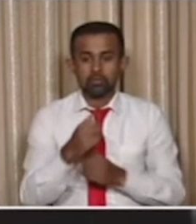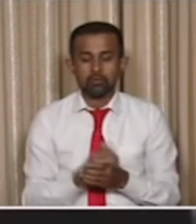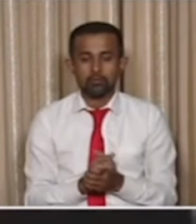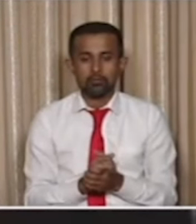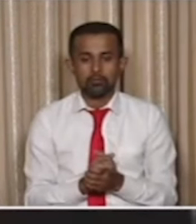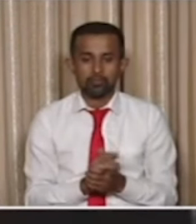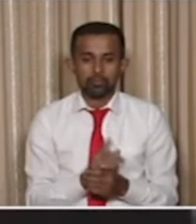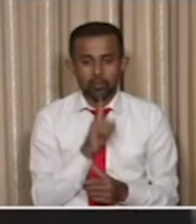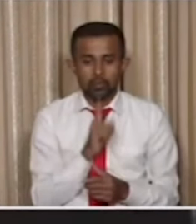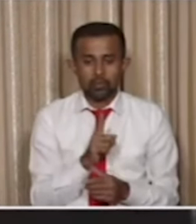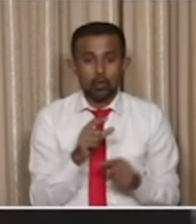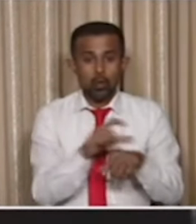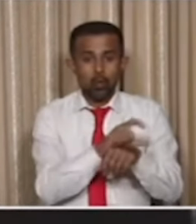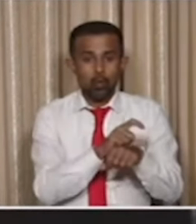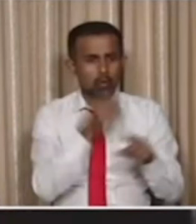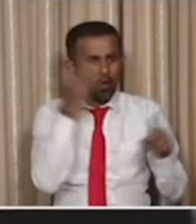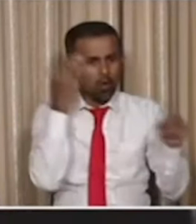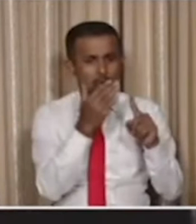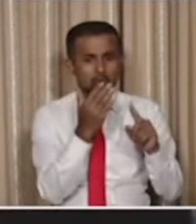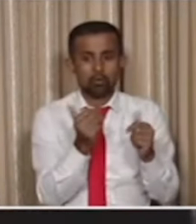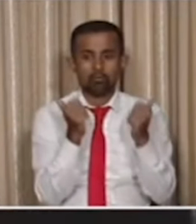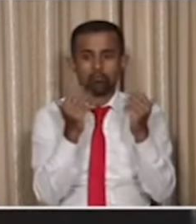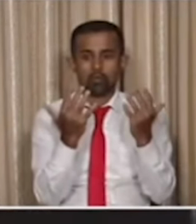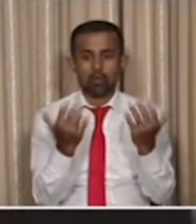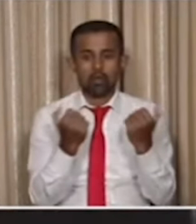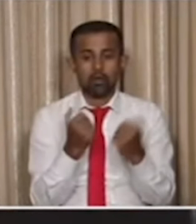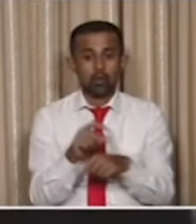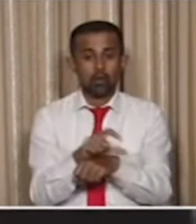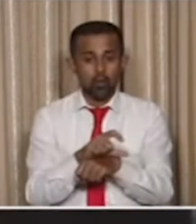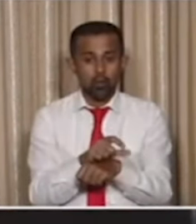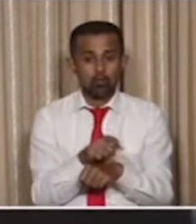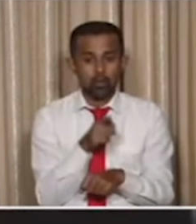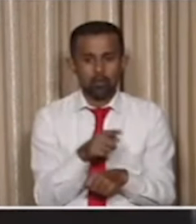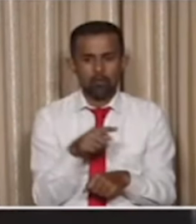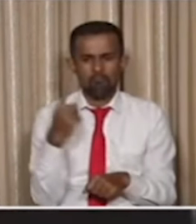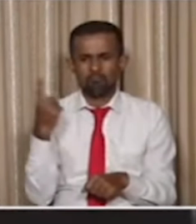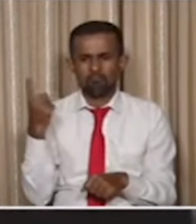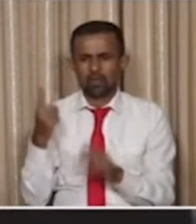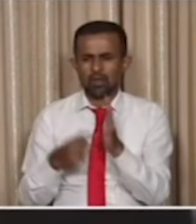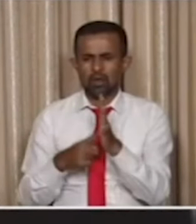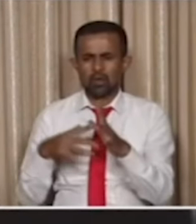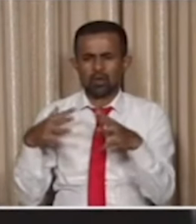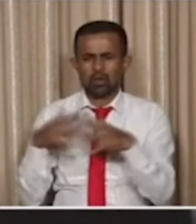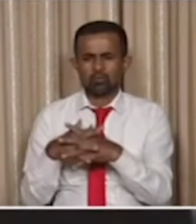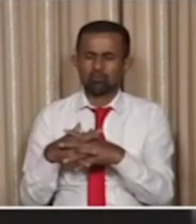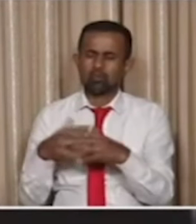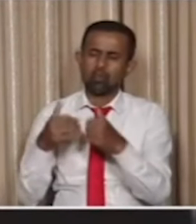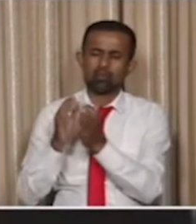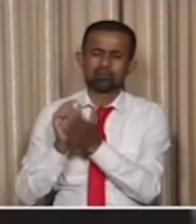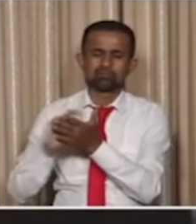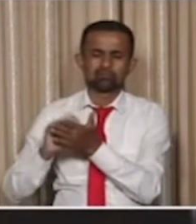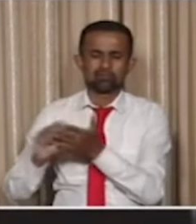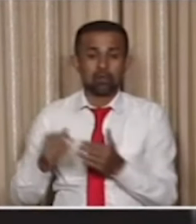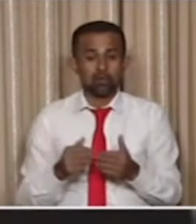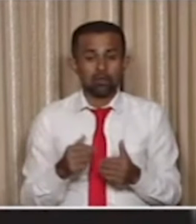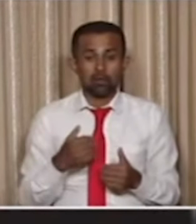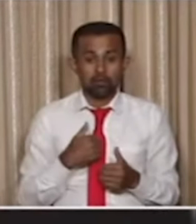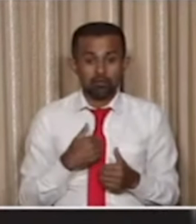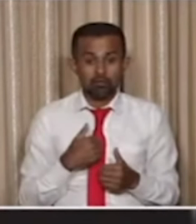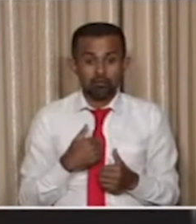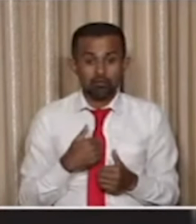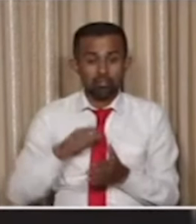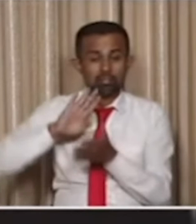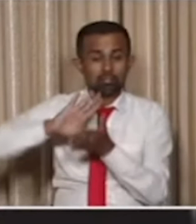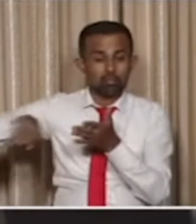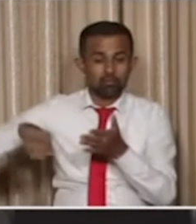කියන්නේ කොමිෂන් සභාවේ අරමුණ ඉටු කරගන්න කොමිෂන් සභාවට වෙනත් නීතියක මොනවා සඳහන් වුණත් තමන් ඒවා